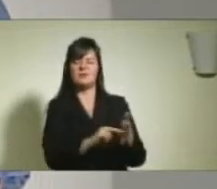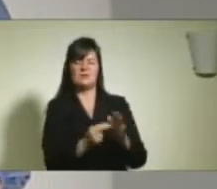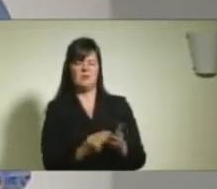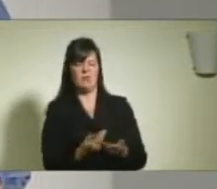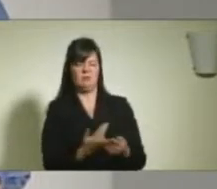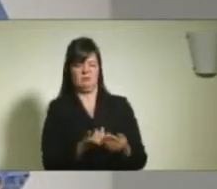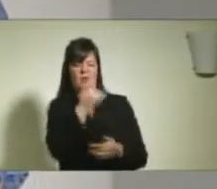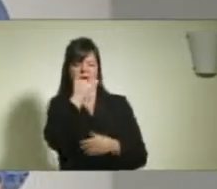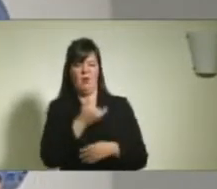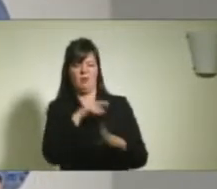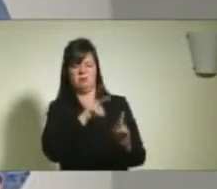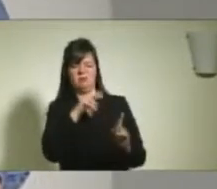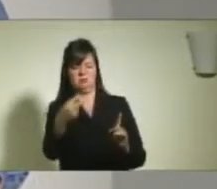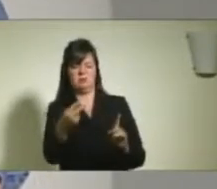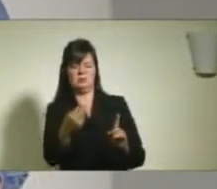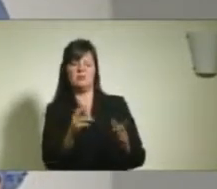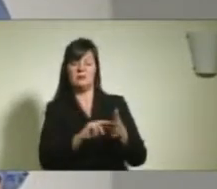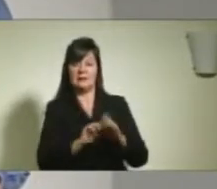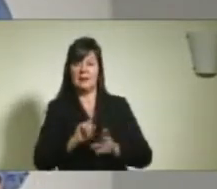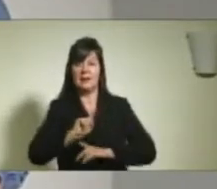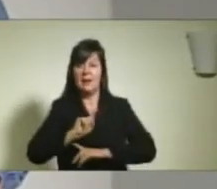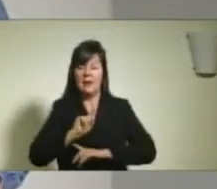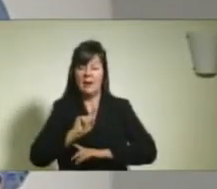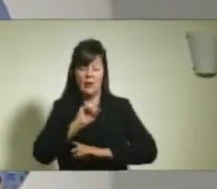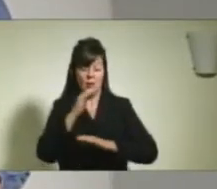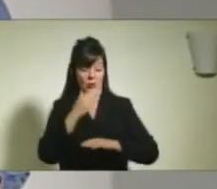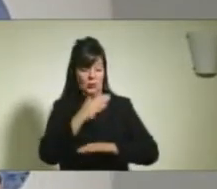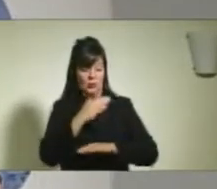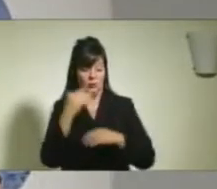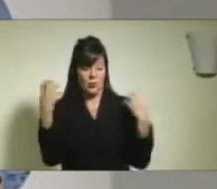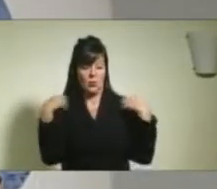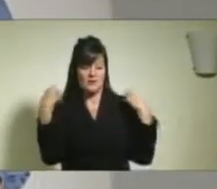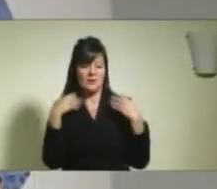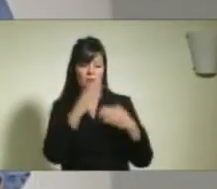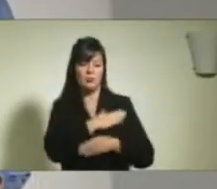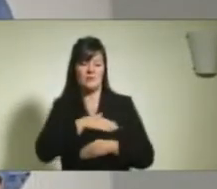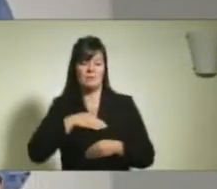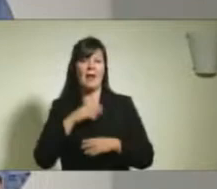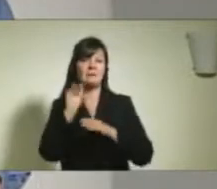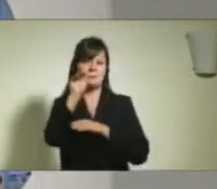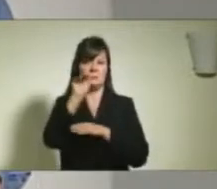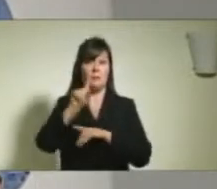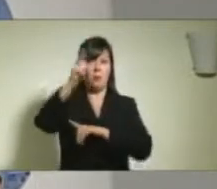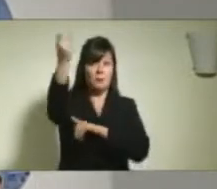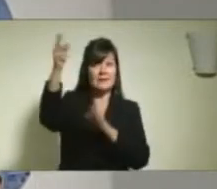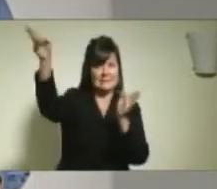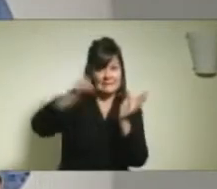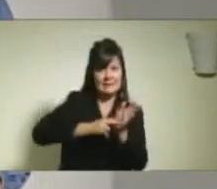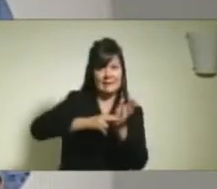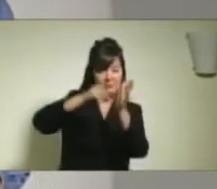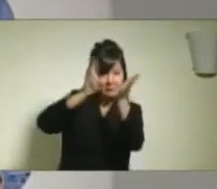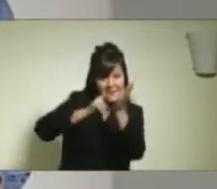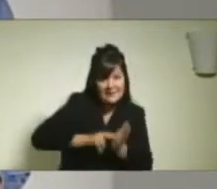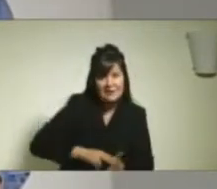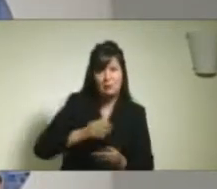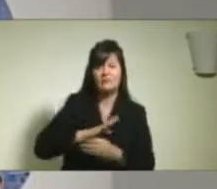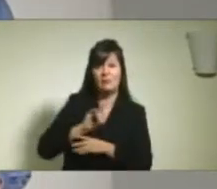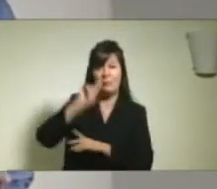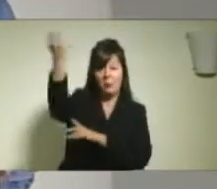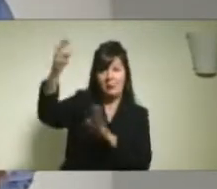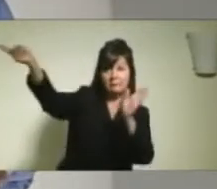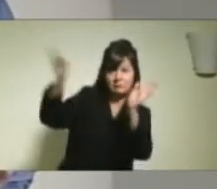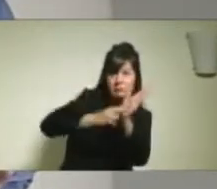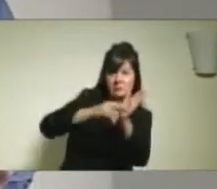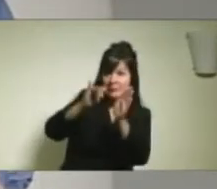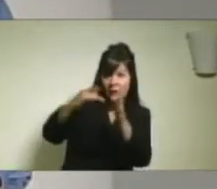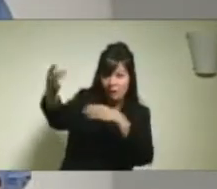municipal d'être le premier à signer notre pétition contre les prêteurs sur salaire. Et s'il refuse de signer la pétition, nous allons aller